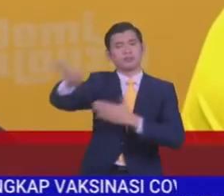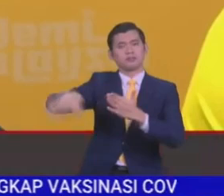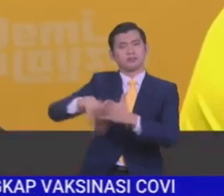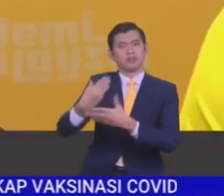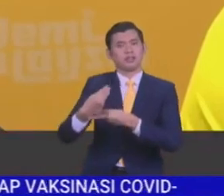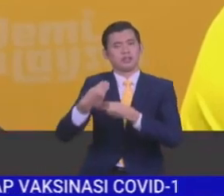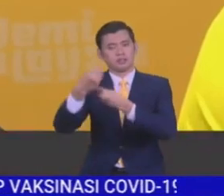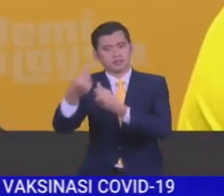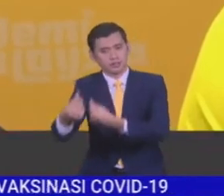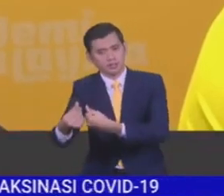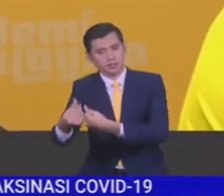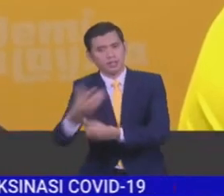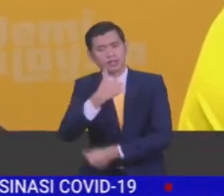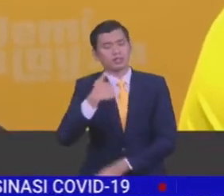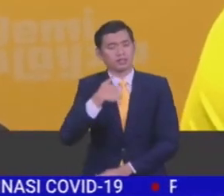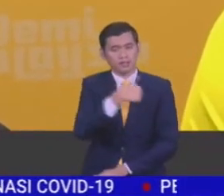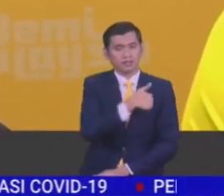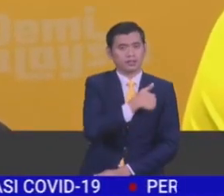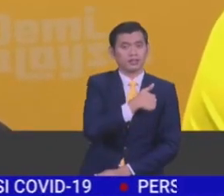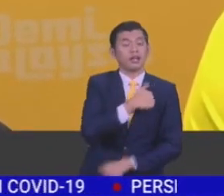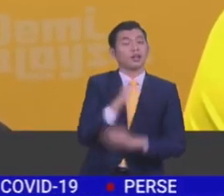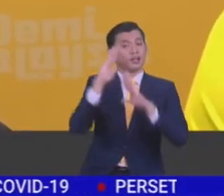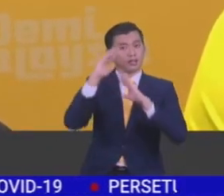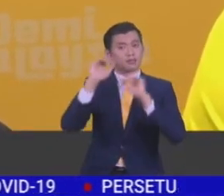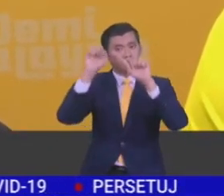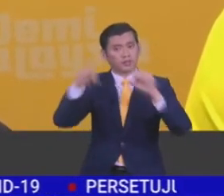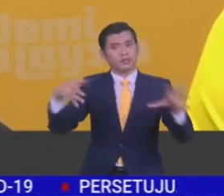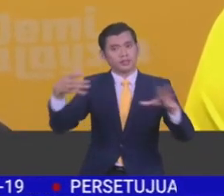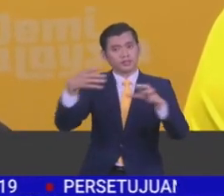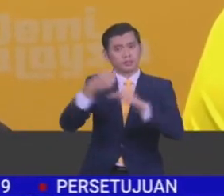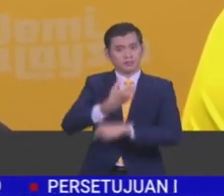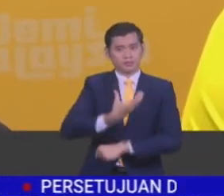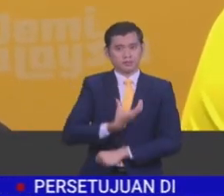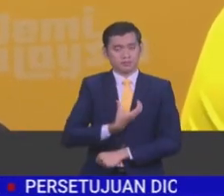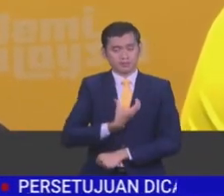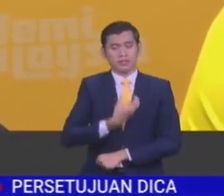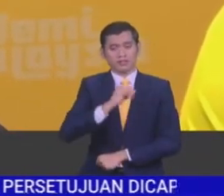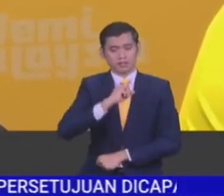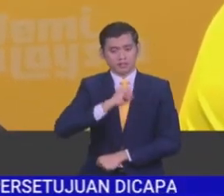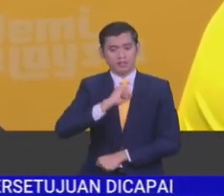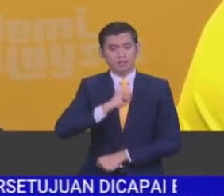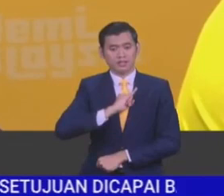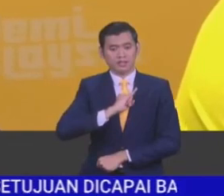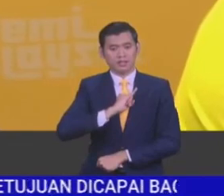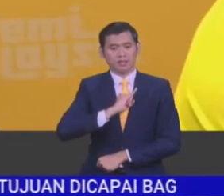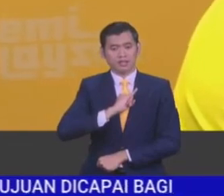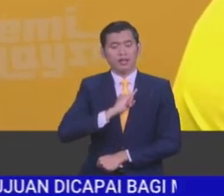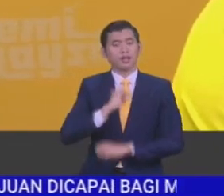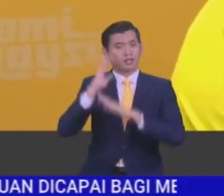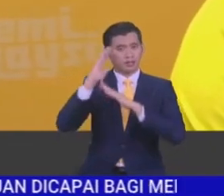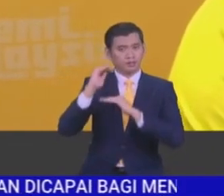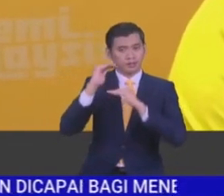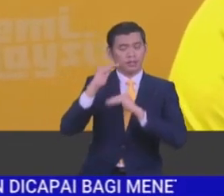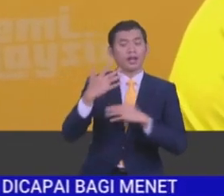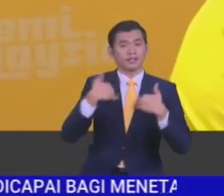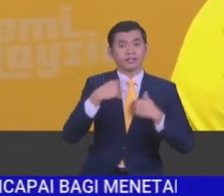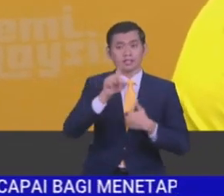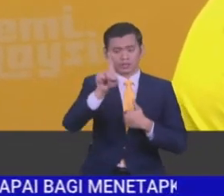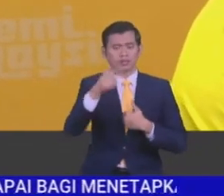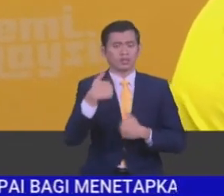bring a medal back, okay? But I can't promise there's a definite is a gold medal. But we will